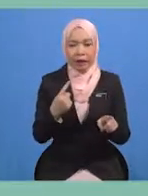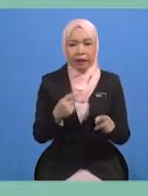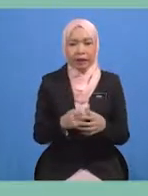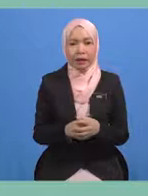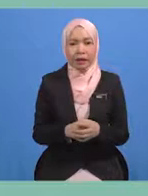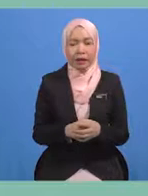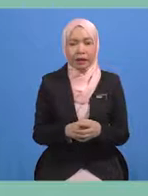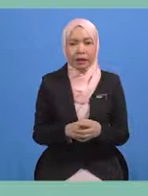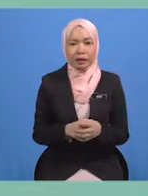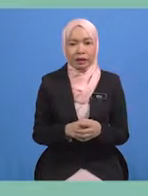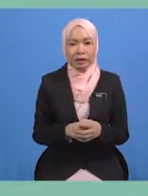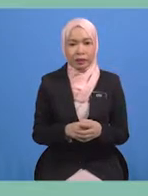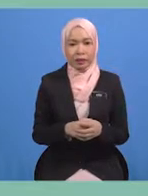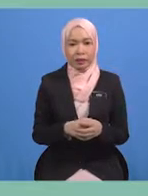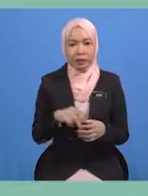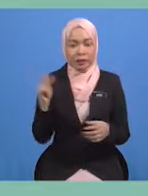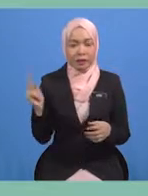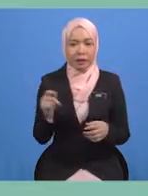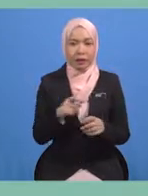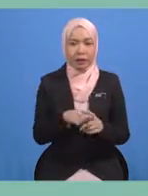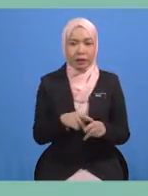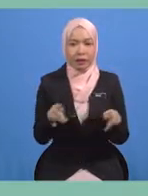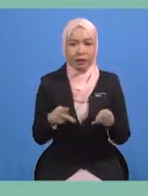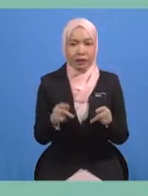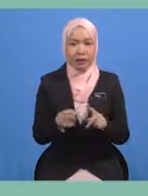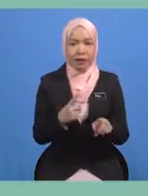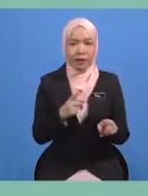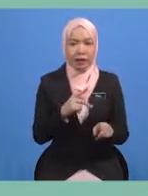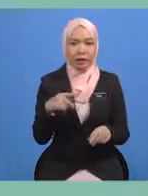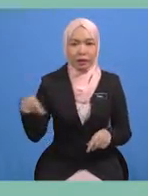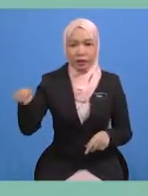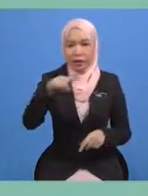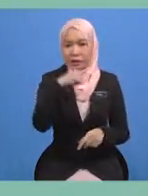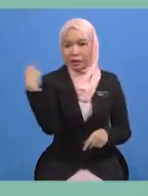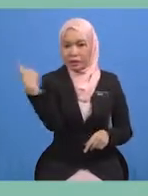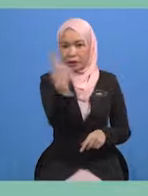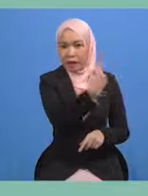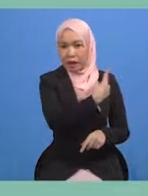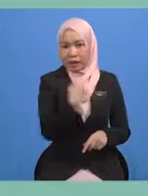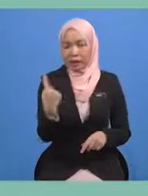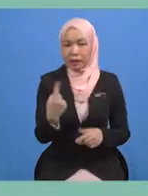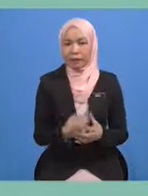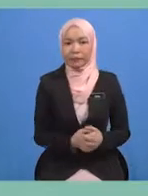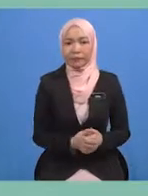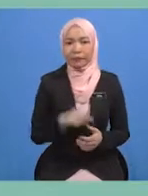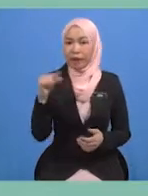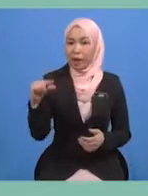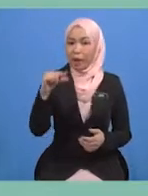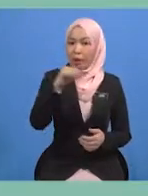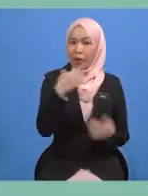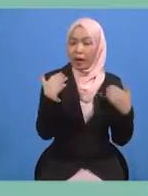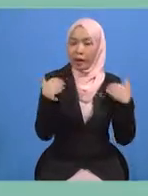Murid-murid, gelombang terbahagi kepada dua, iaitu yang